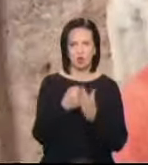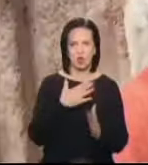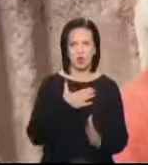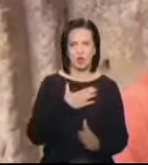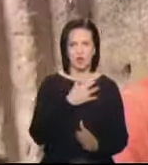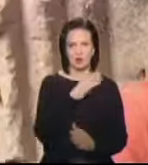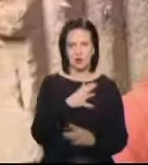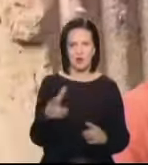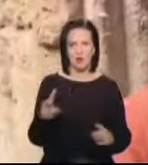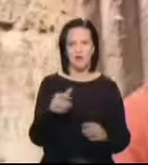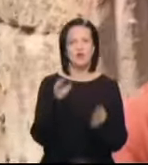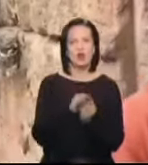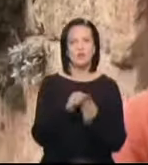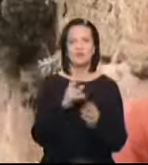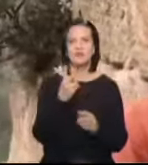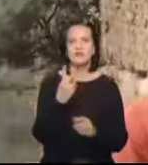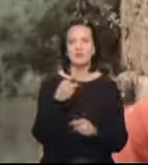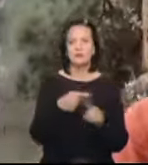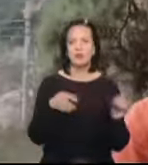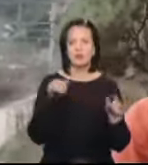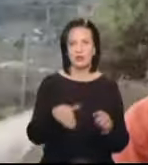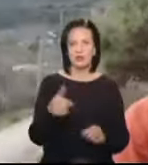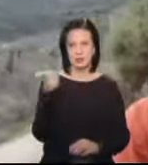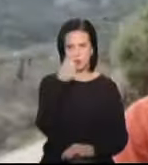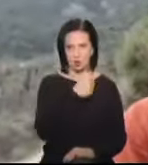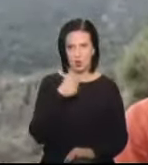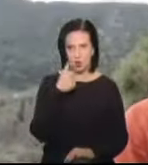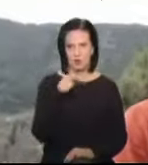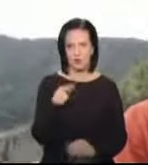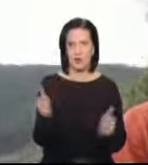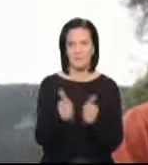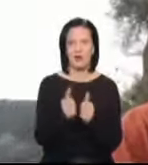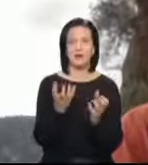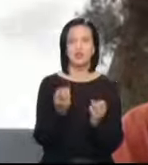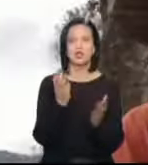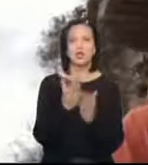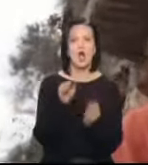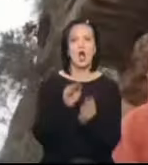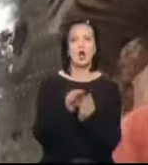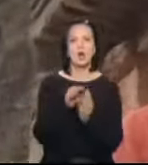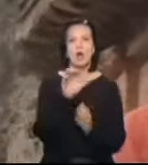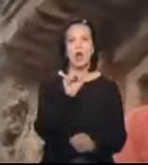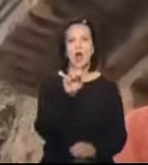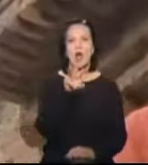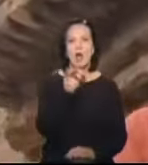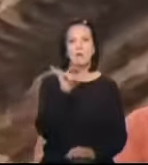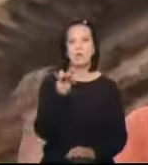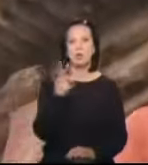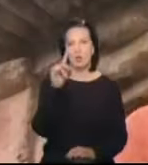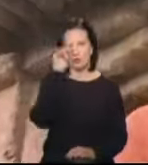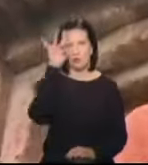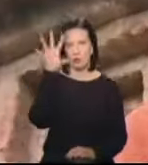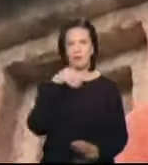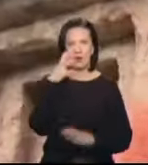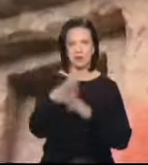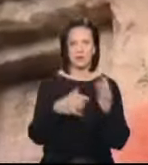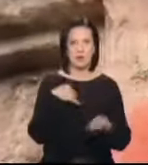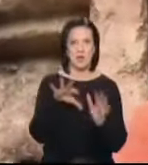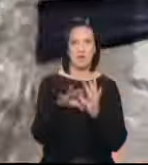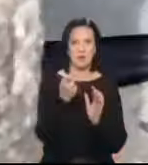Гробниці, якій 2,5 тисячі років. Там рядом ще є гробниця Амінтоса, відома на весь світ. Я вибрав